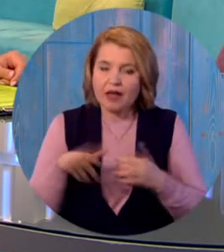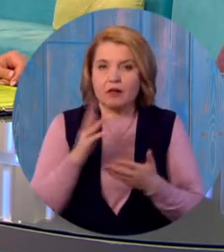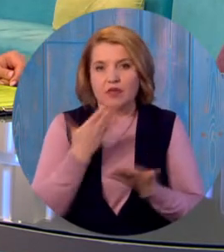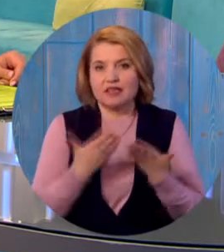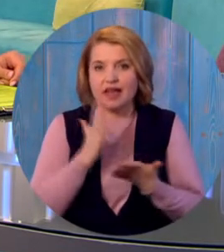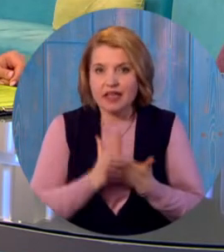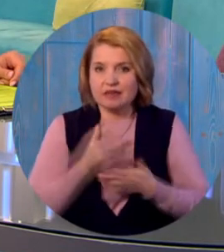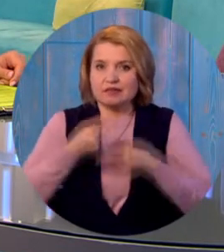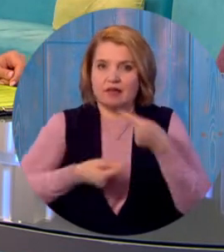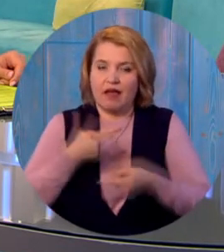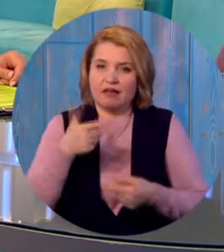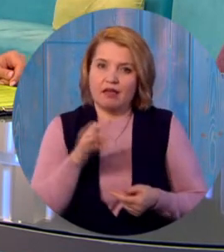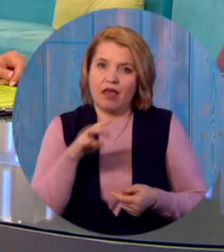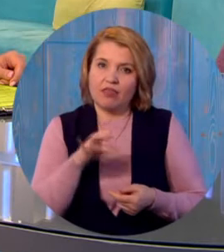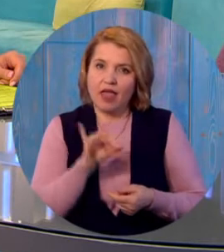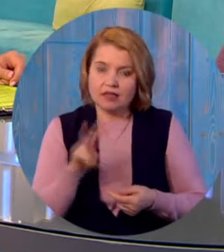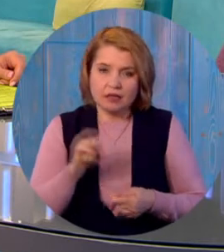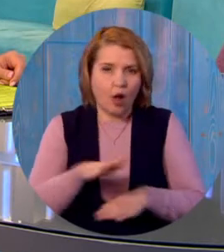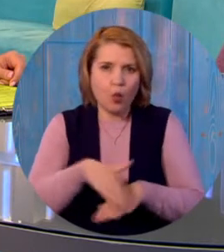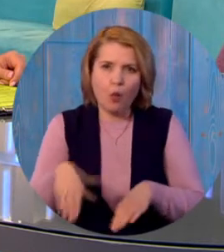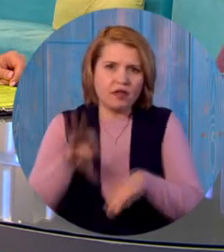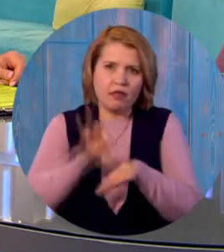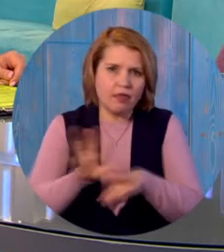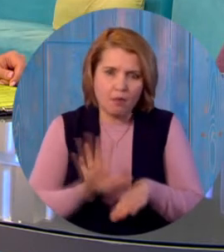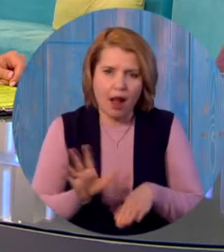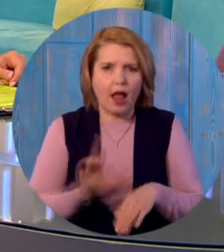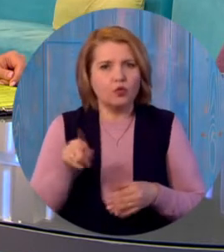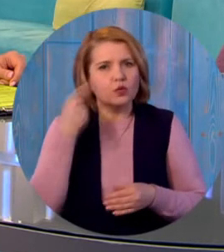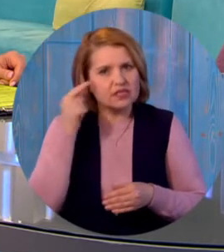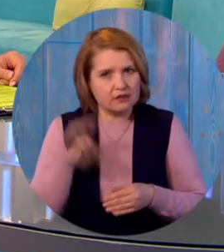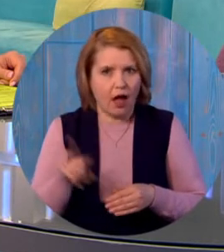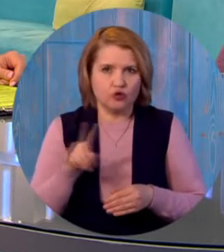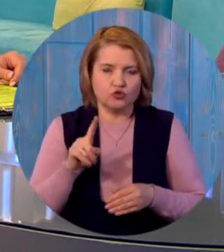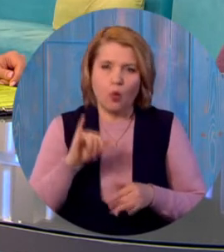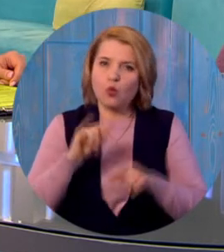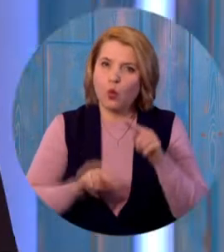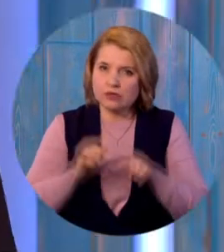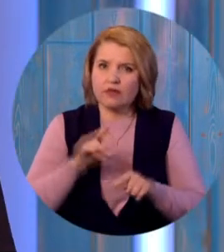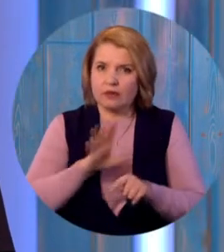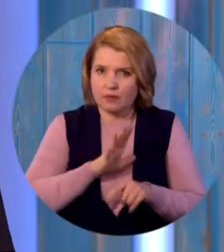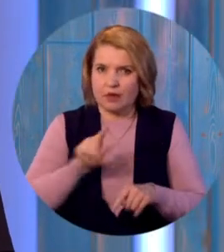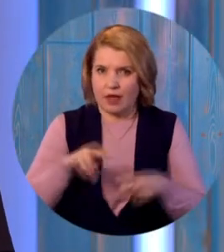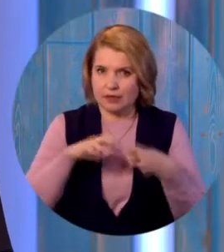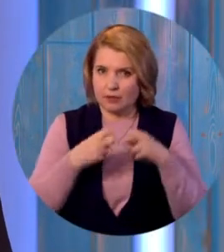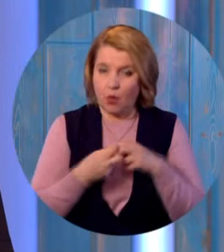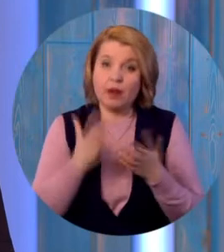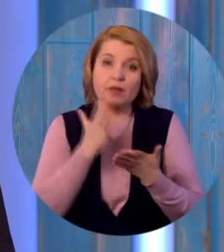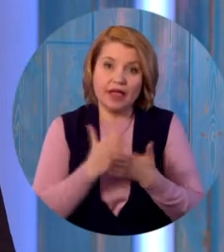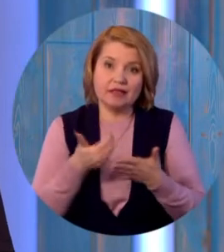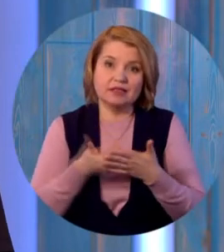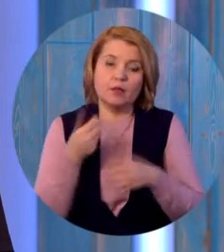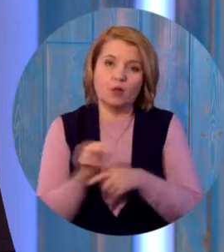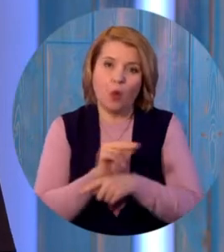полном порядке, симптомов нет, но ты знаешь, что у кого-то из твоих родственников были проблемы? Для этого существуют, опять же, профилактические меры, такие